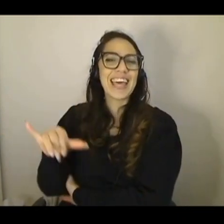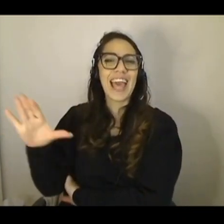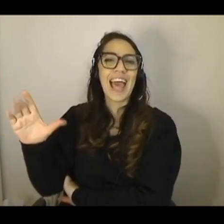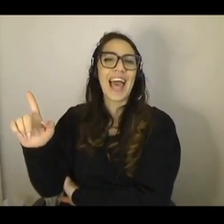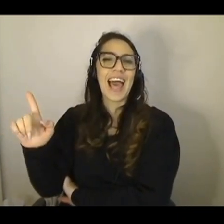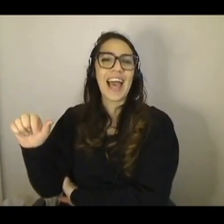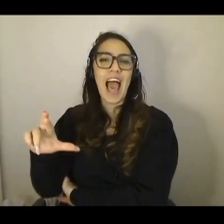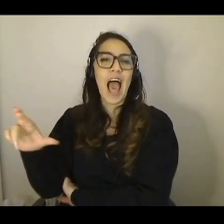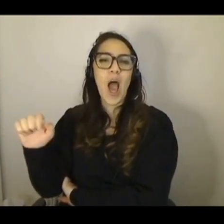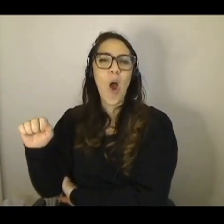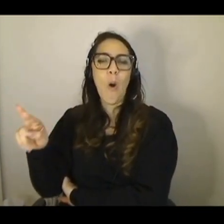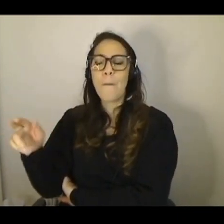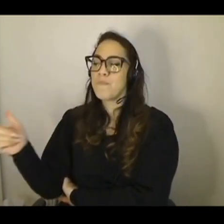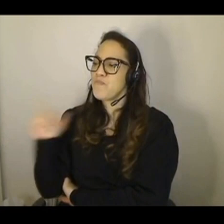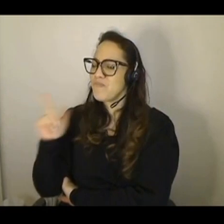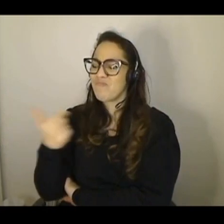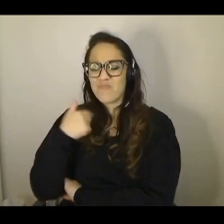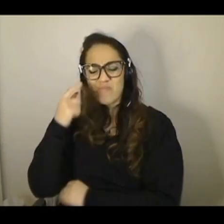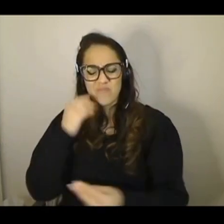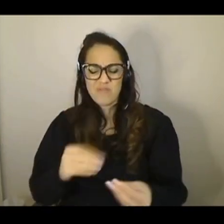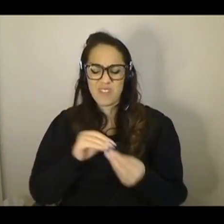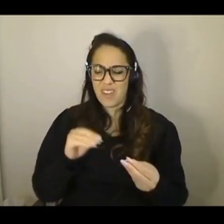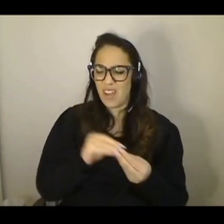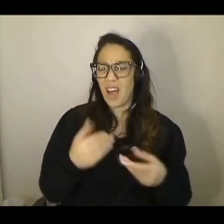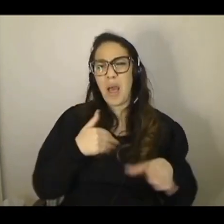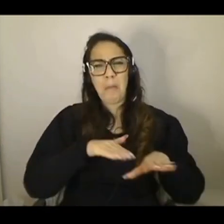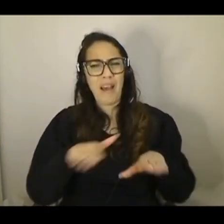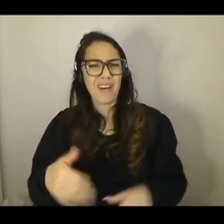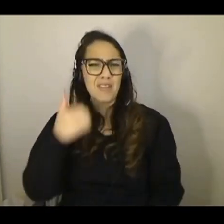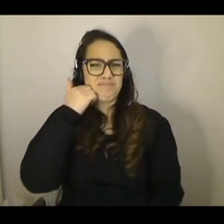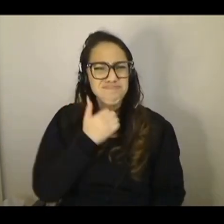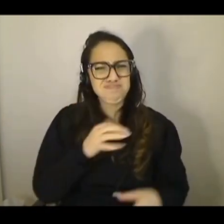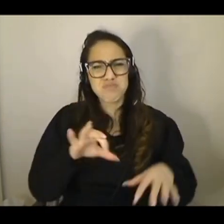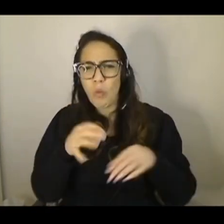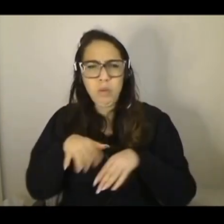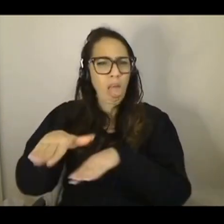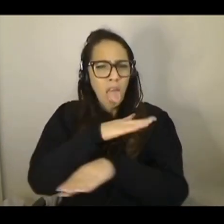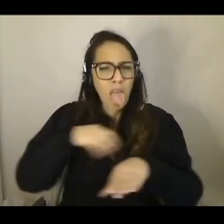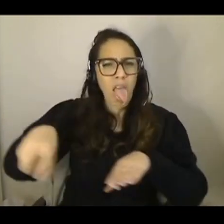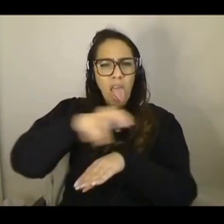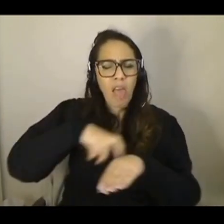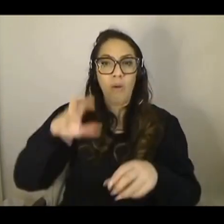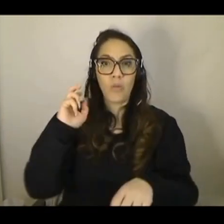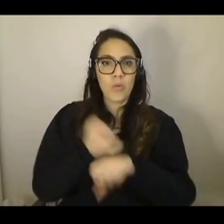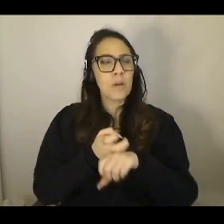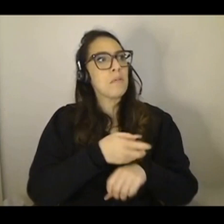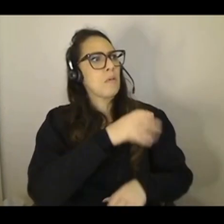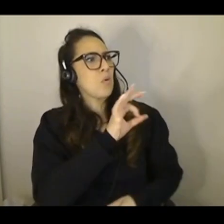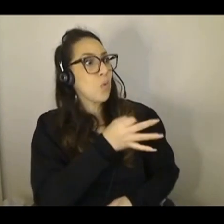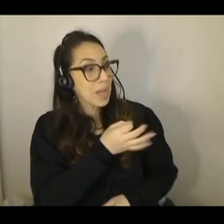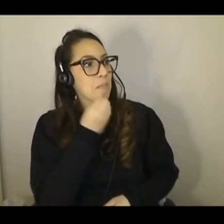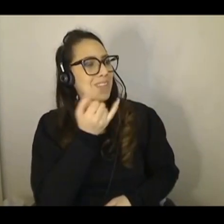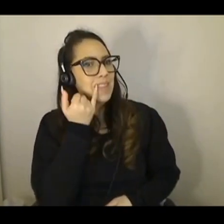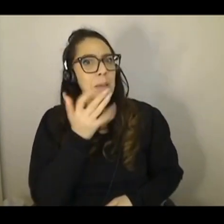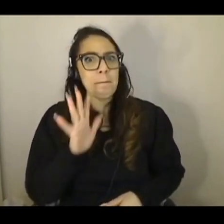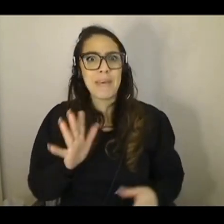cache-cache. Et on a dit, tiens, si on crée une application, on a regardé ce qui existait. Et on s'est dit, oui, mais se garer, aller dans la cité, c'est pas un but final,